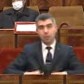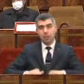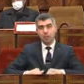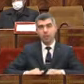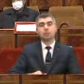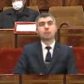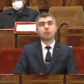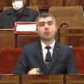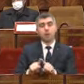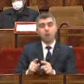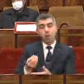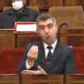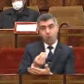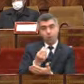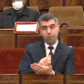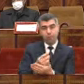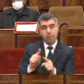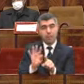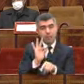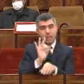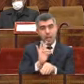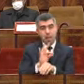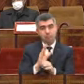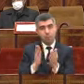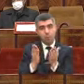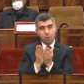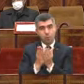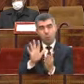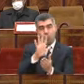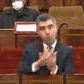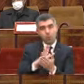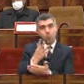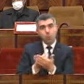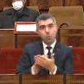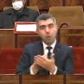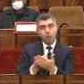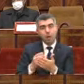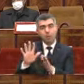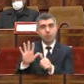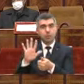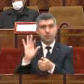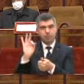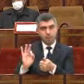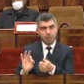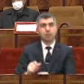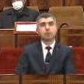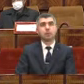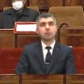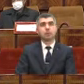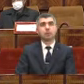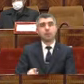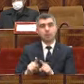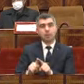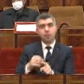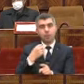واش وليداتك 100% كيقراو التعليم الاولي، ولاد المغاربه يقراو 65%؟ واش هذا ماشي ذنب